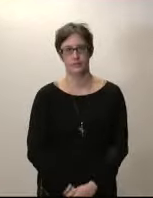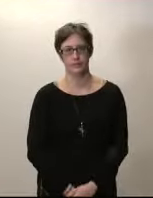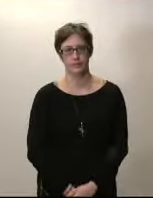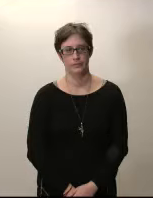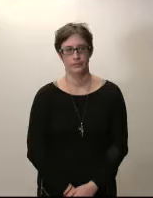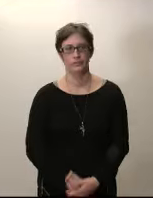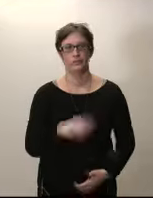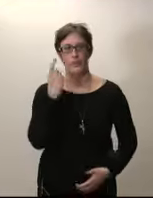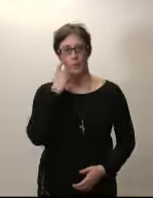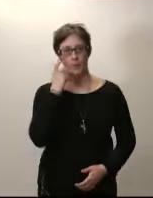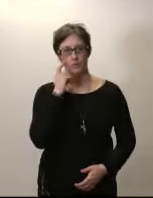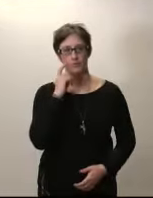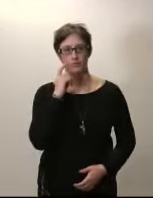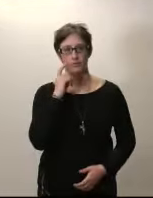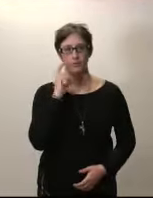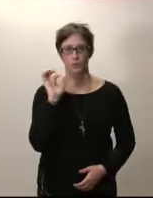Pas de remarque.